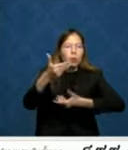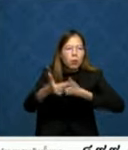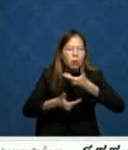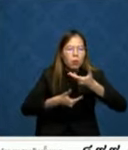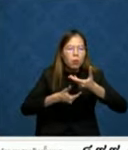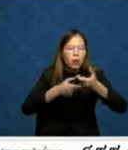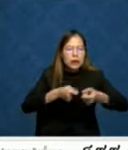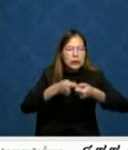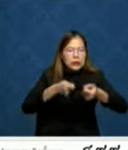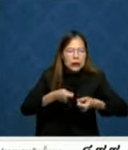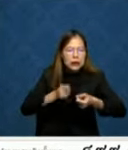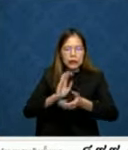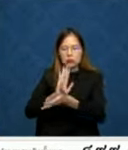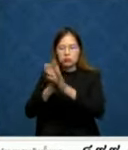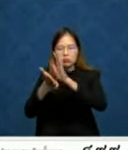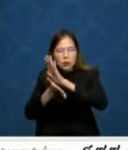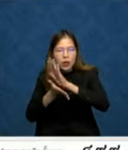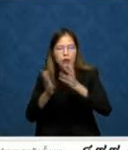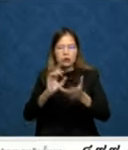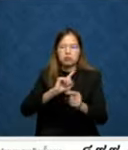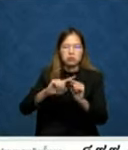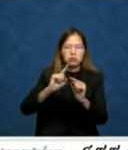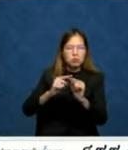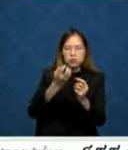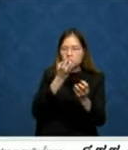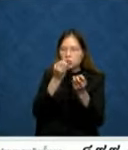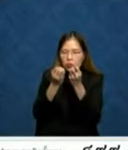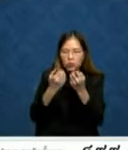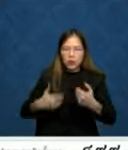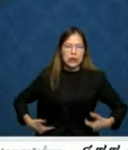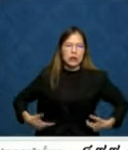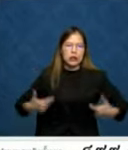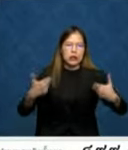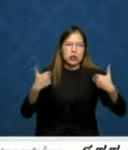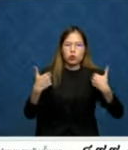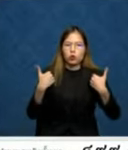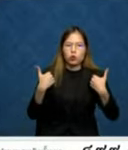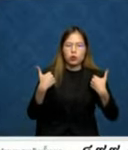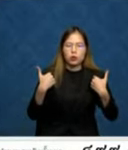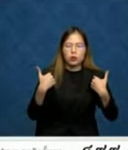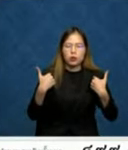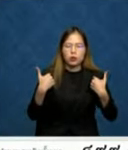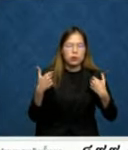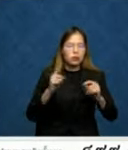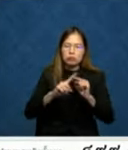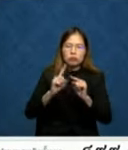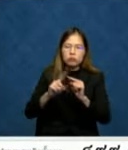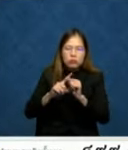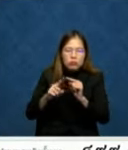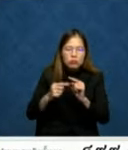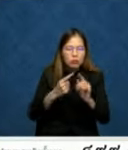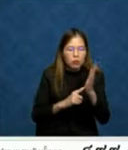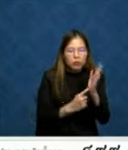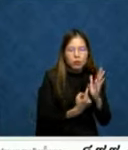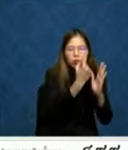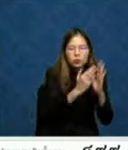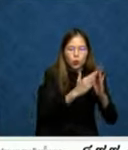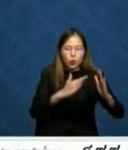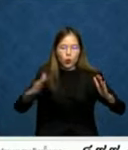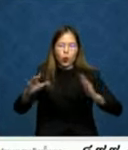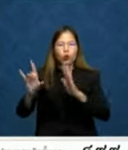ฐานเกษตรแปรรูปรวมถึงสินค้าอุปโภคบริโภคที่จำเป็นต่อการดำรงชีพในชีวิตประจำวันตั้งแต่ต้นน้ำจนถึงปล